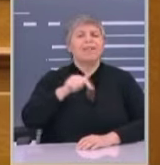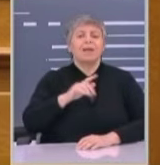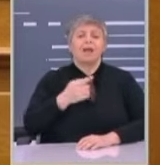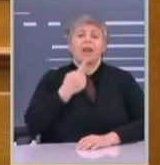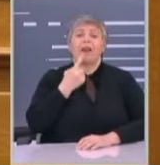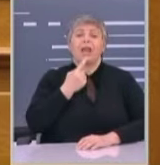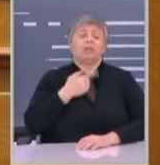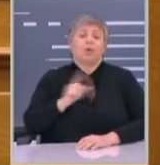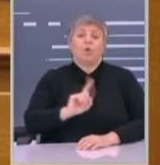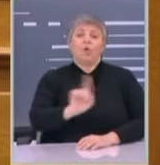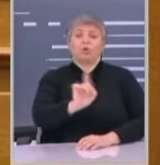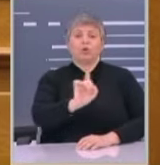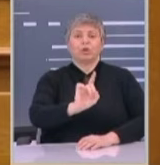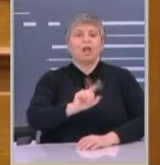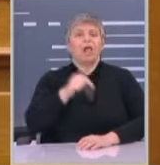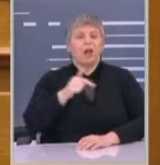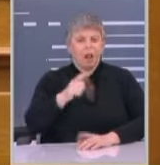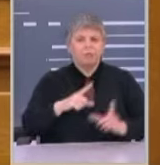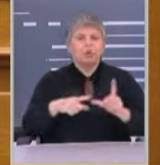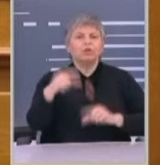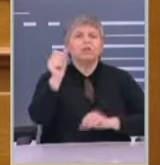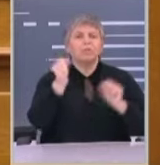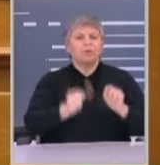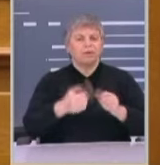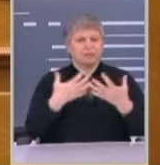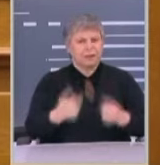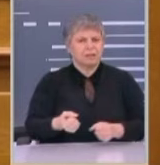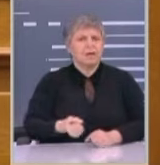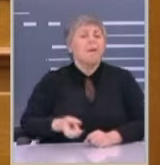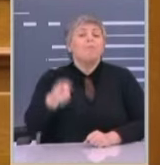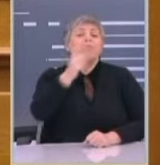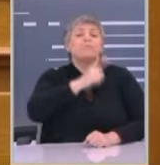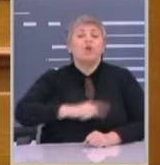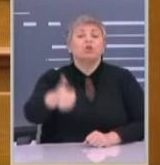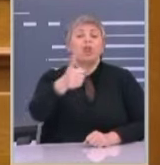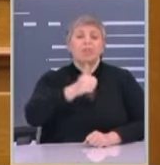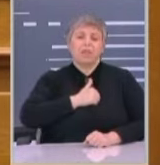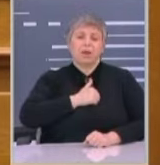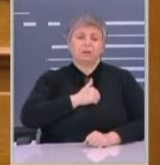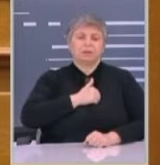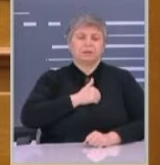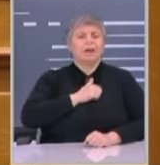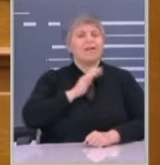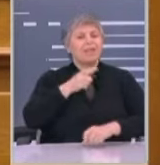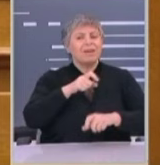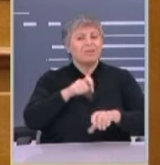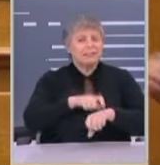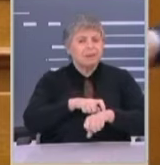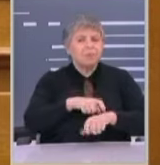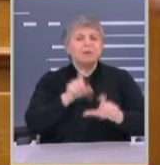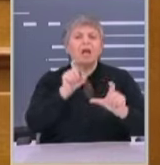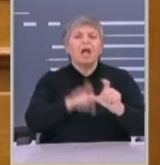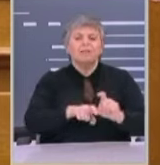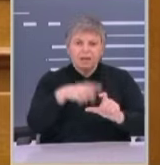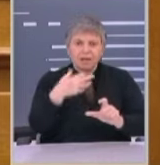είναι ο ανθρωπάκος που είναι από πίσω? Αυτός ο ιδιοκτήτης αυτής της ρημάδας offshore, γιατί δεν μας τον λέτε? Και